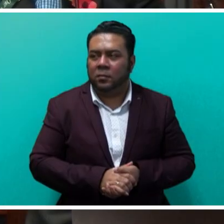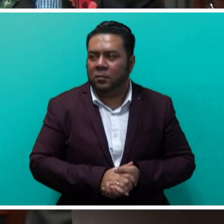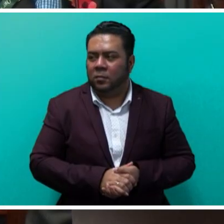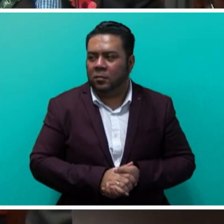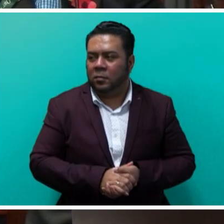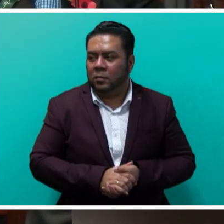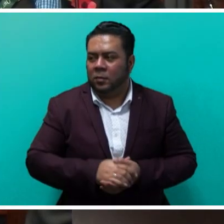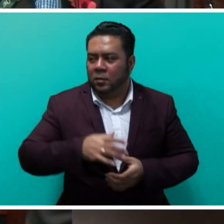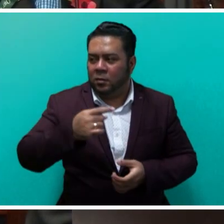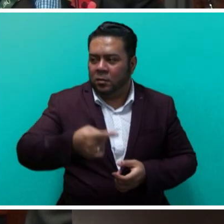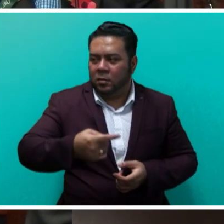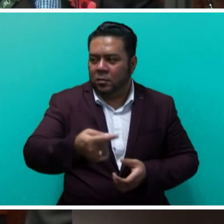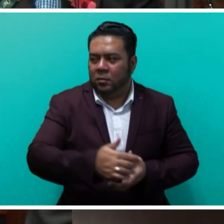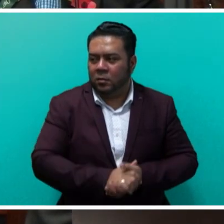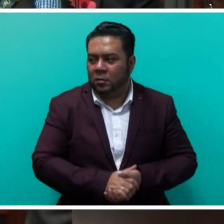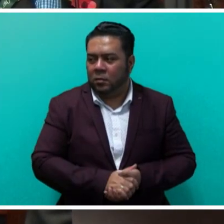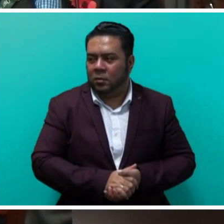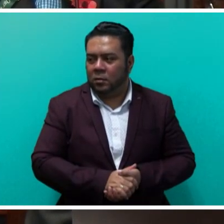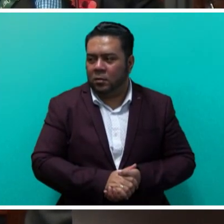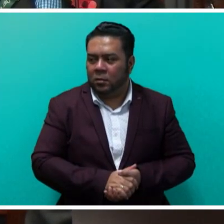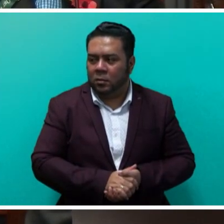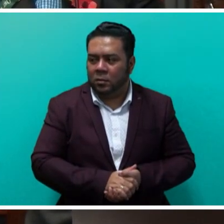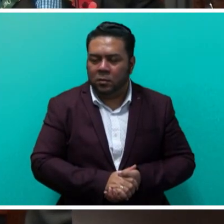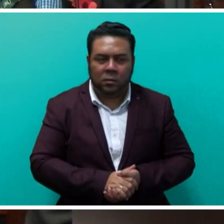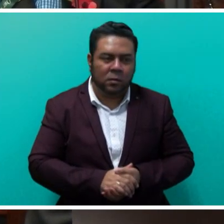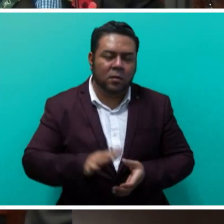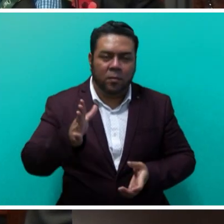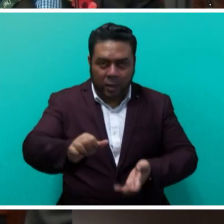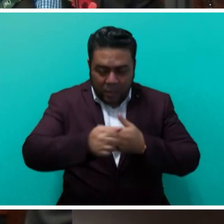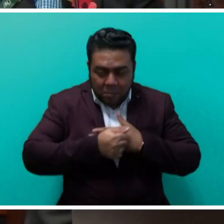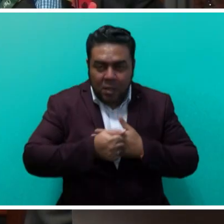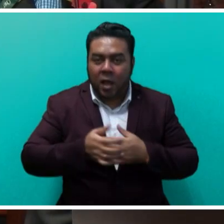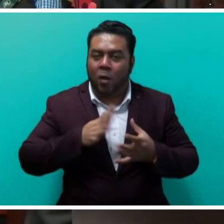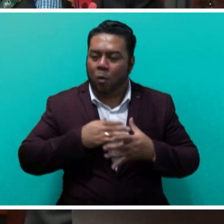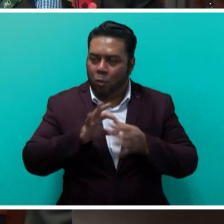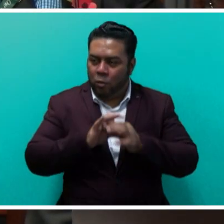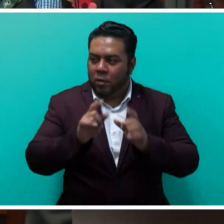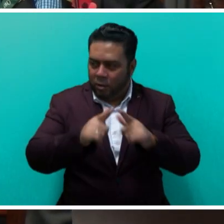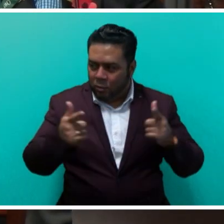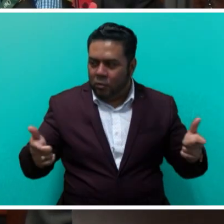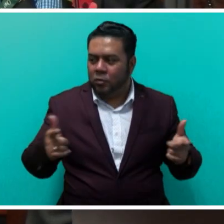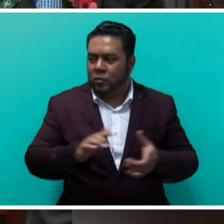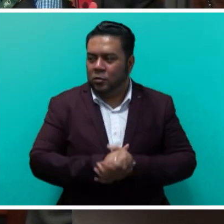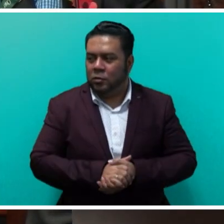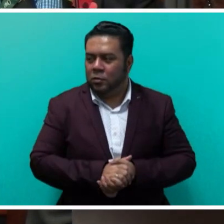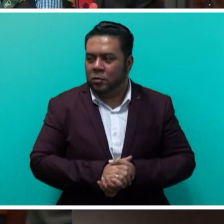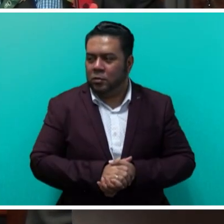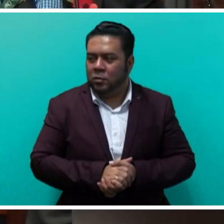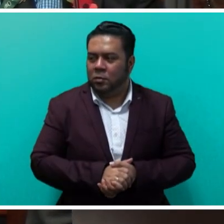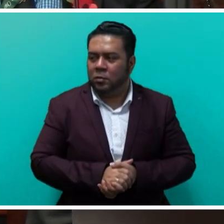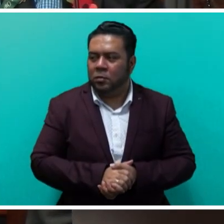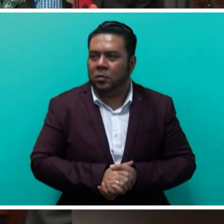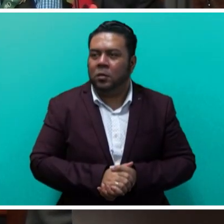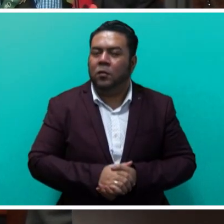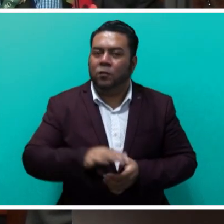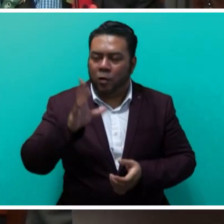E ndua tale, na sala ni kena maroroi na nonda vosa, sa i koe na kena vambula mbula taki na nonda